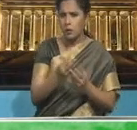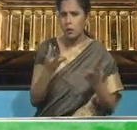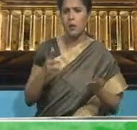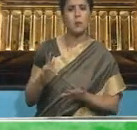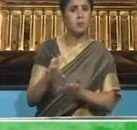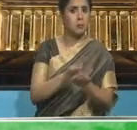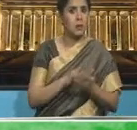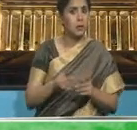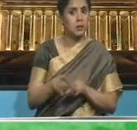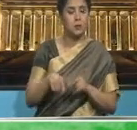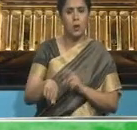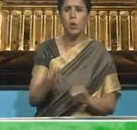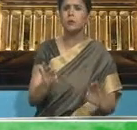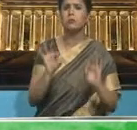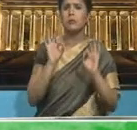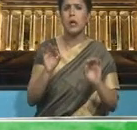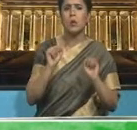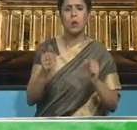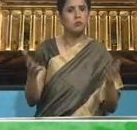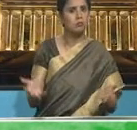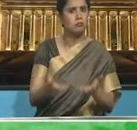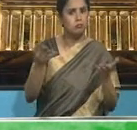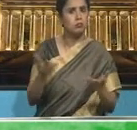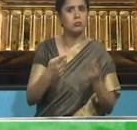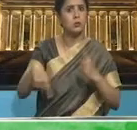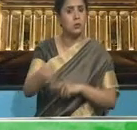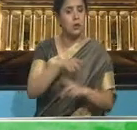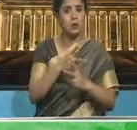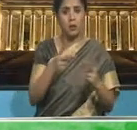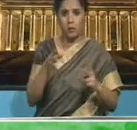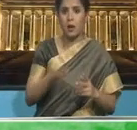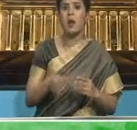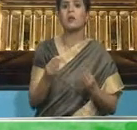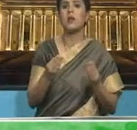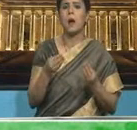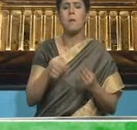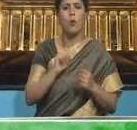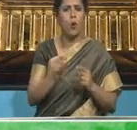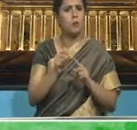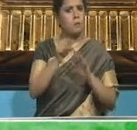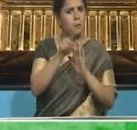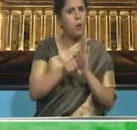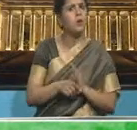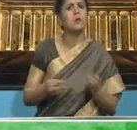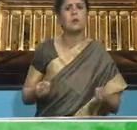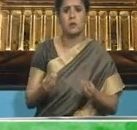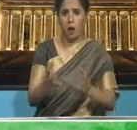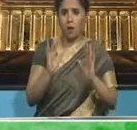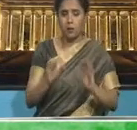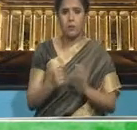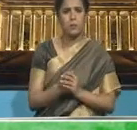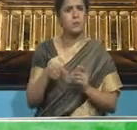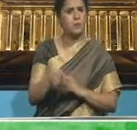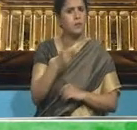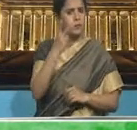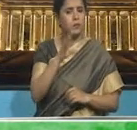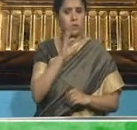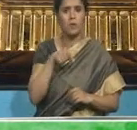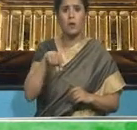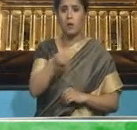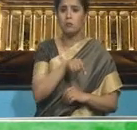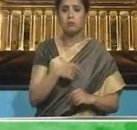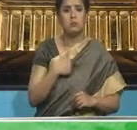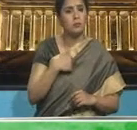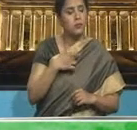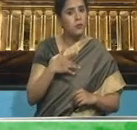के लिए विशेष प्रोत्साहन योजनाएं भी लागू की गई है। ये बड़े ही संतोष के विषय है